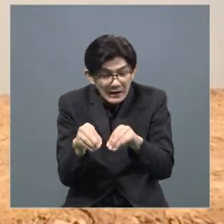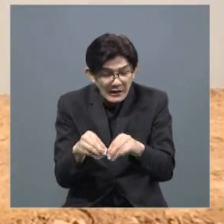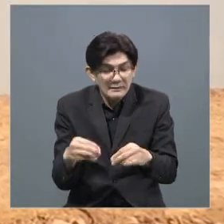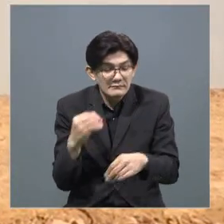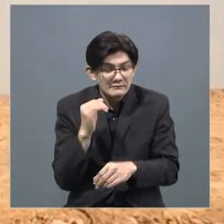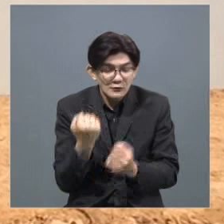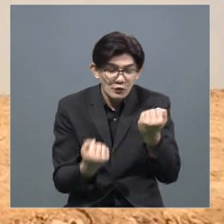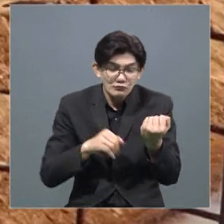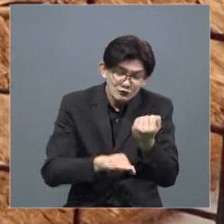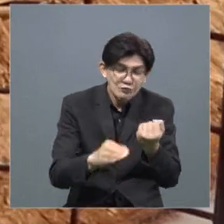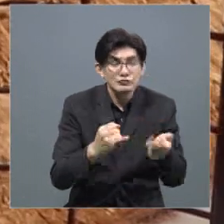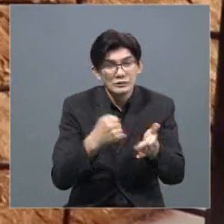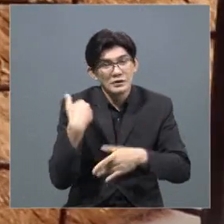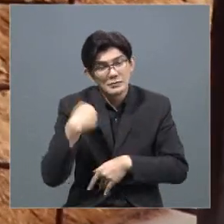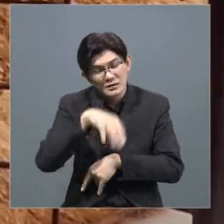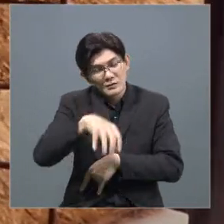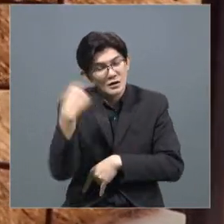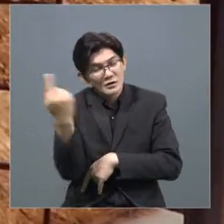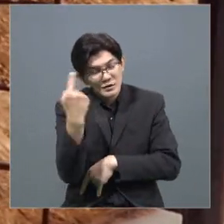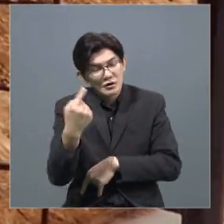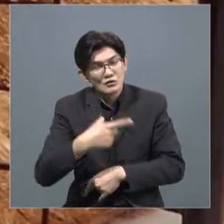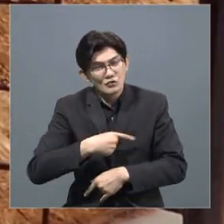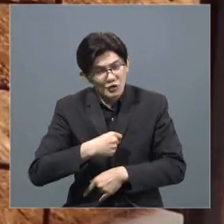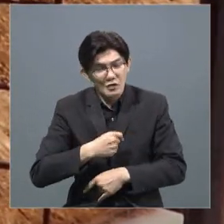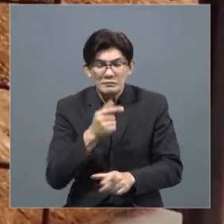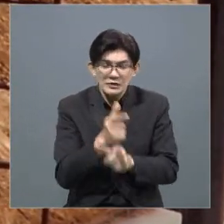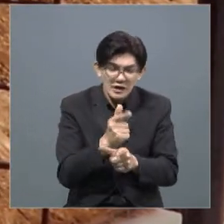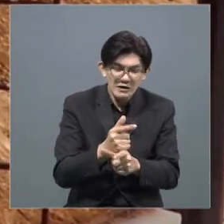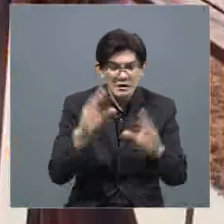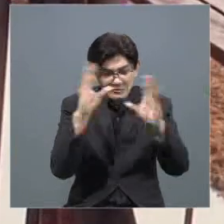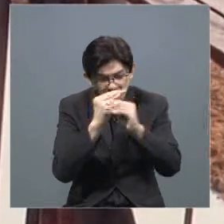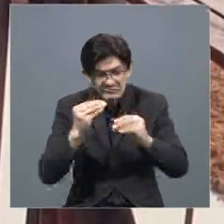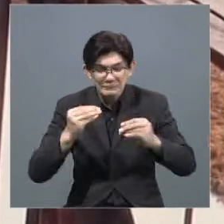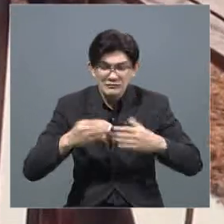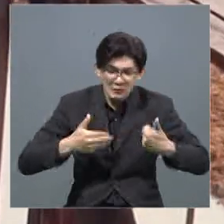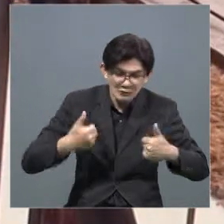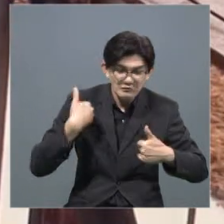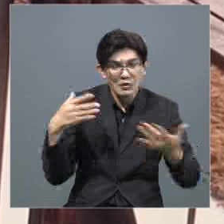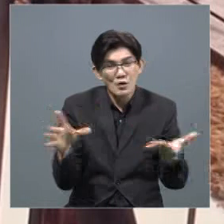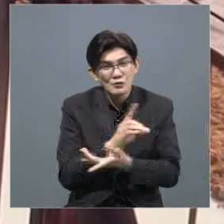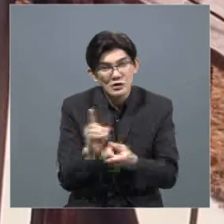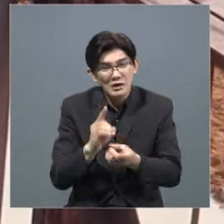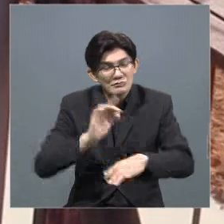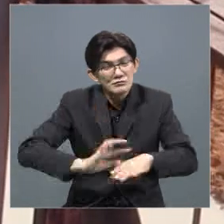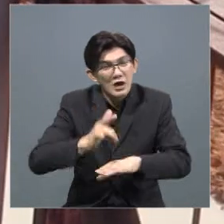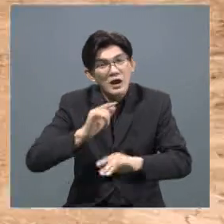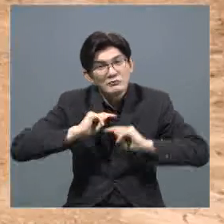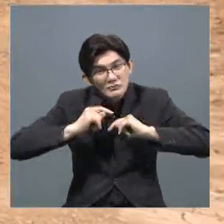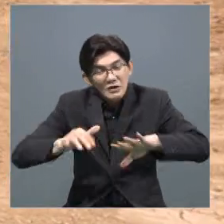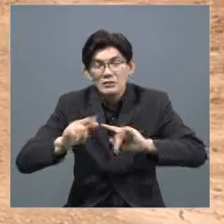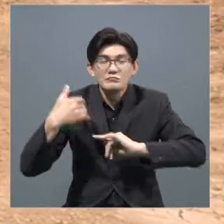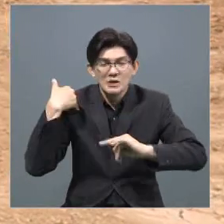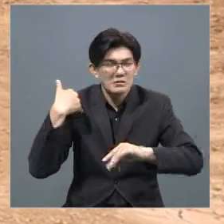เที่ยวที่ตอบโจทย์อ่ะทั้งคนที่ชอบเริงร่าปาร์ตี้กลางคืนหรือว่าจะเป็นสายวัฒนธรรมสายธรรมชาติเที่ยวทะเลอย่าง